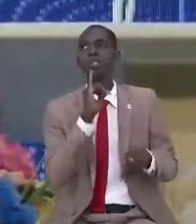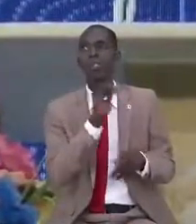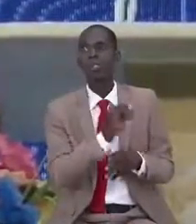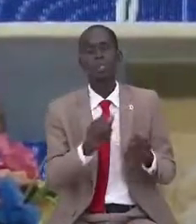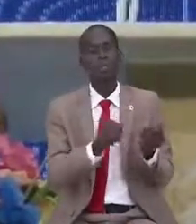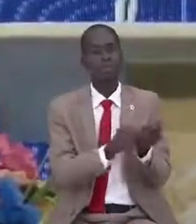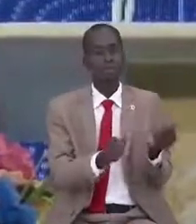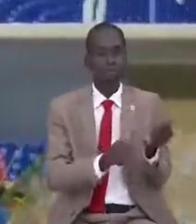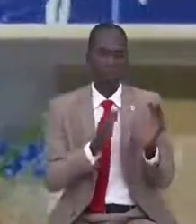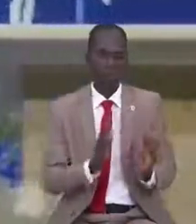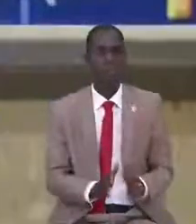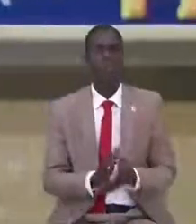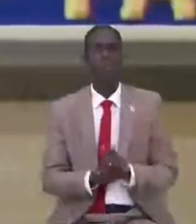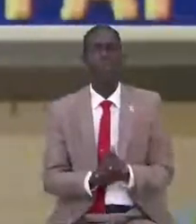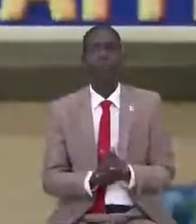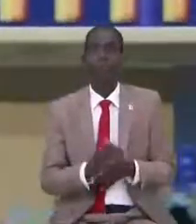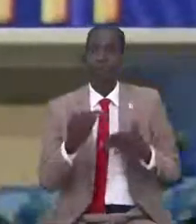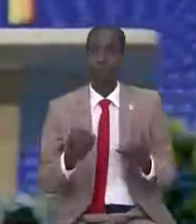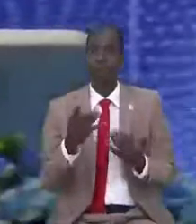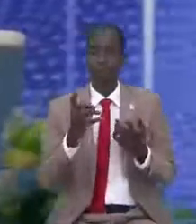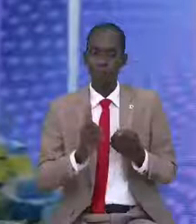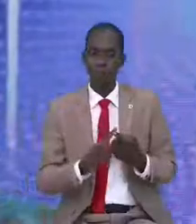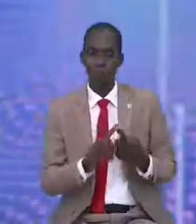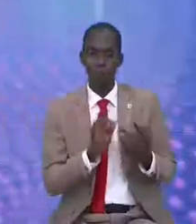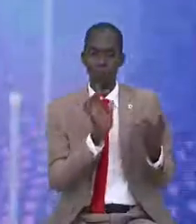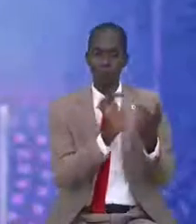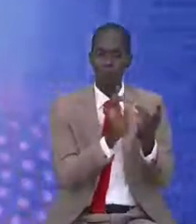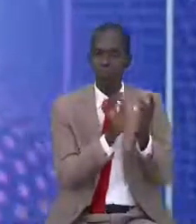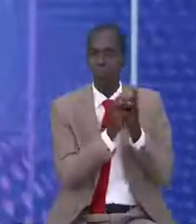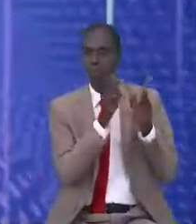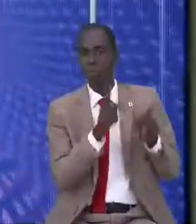rétrograde parle. Maintenant, tu veux l'atteindre.